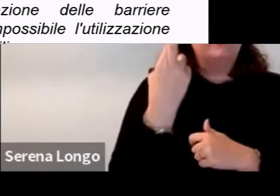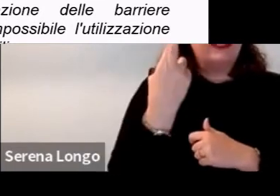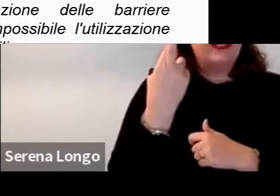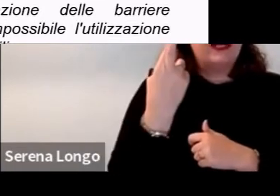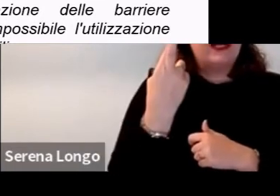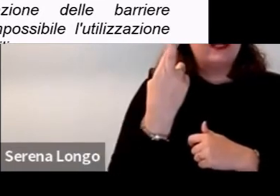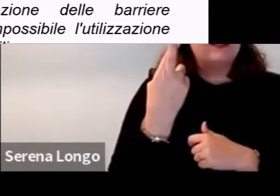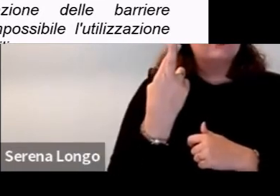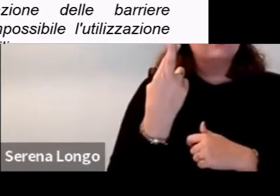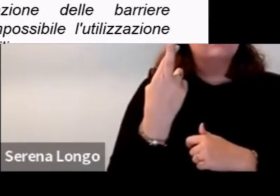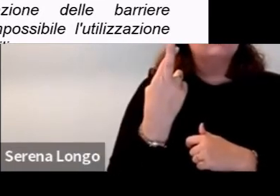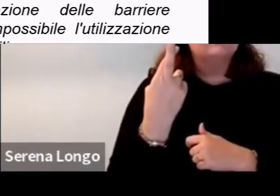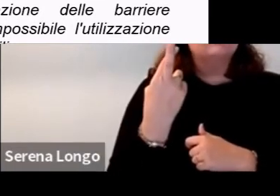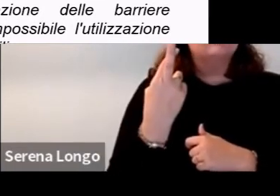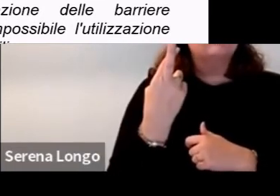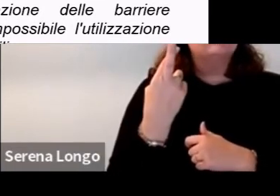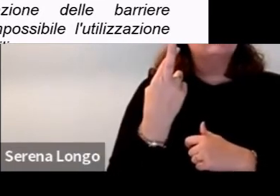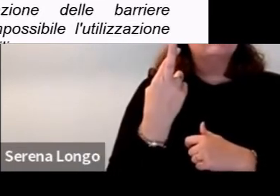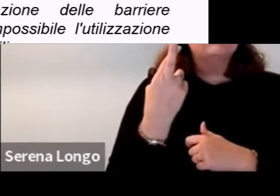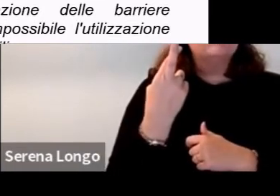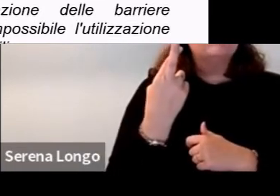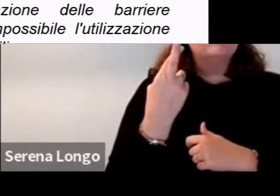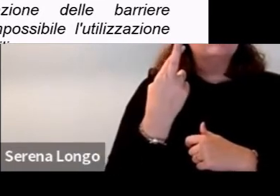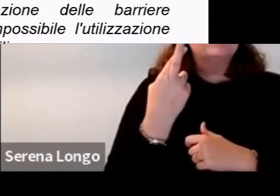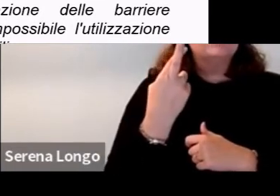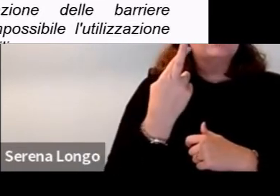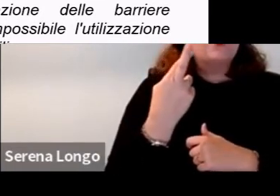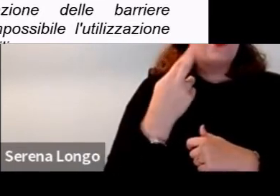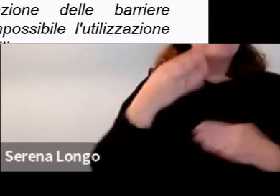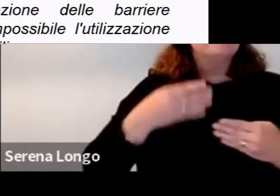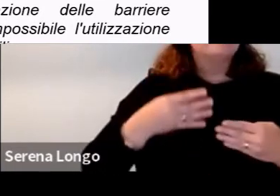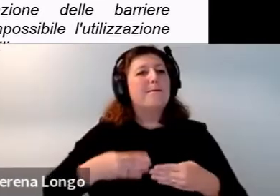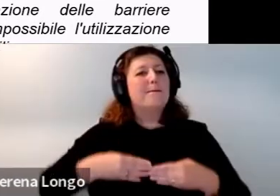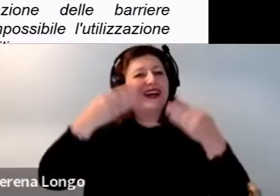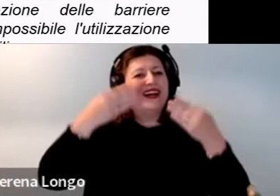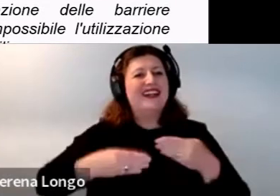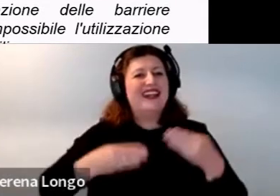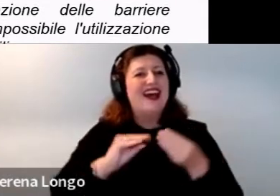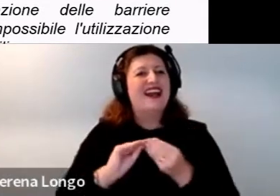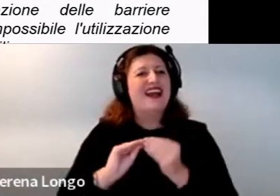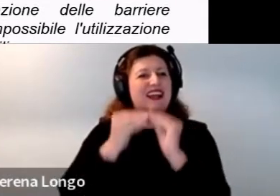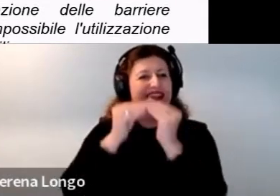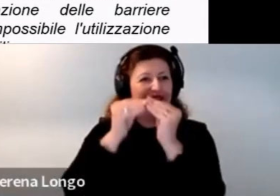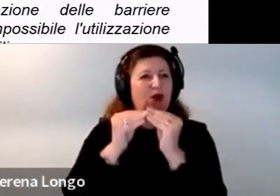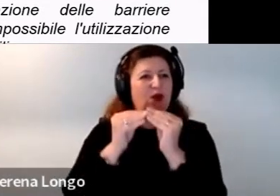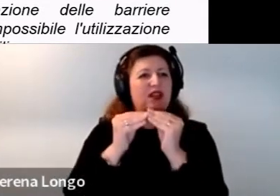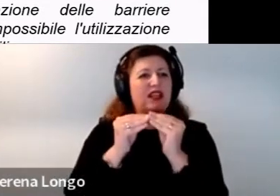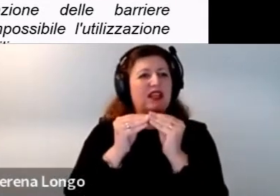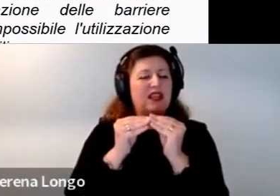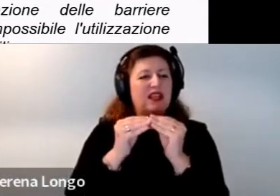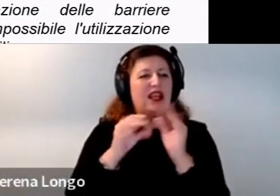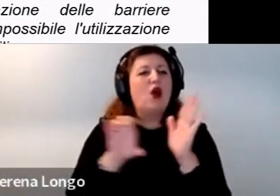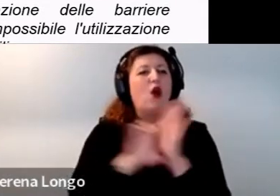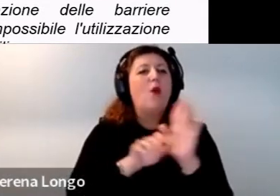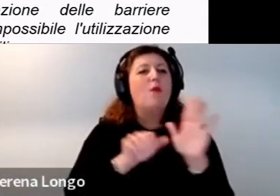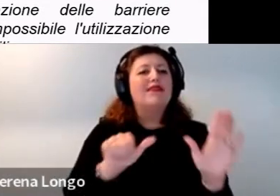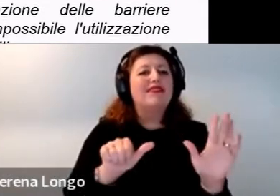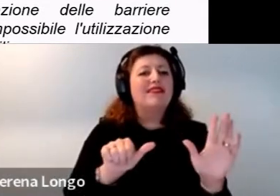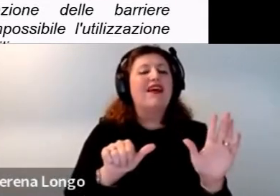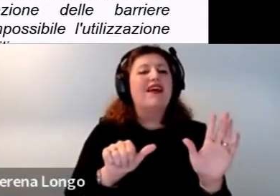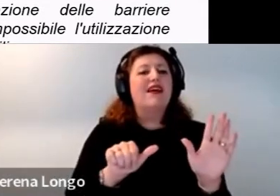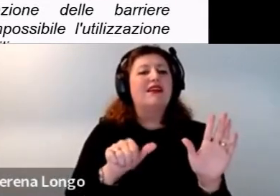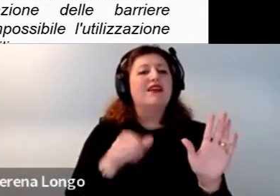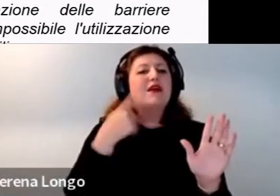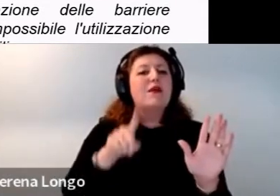nella parte che riguarda l'eliminazione del superamento delle barriere architettoniche, il comma 6 riporta come tutte le opere realizzate